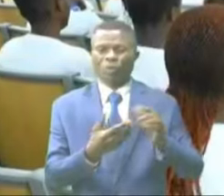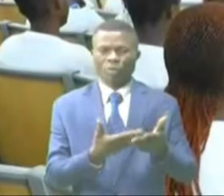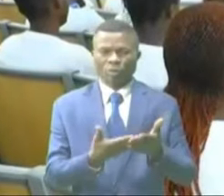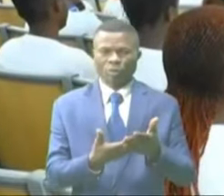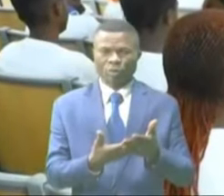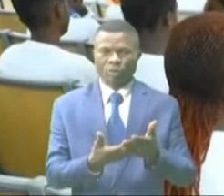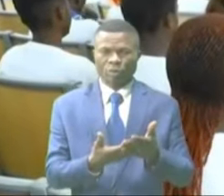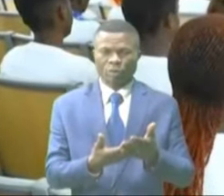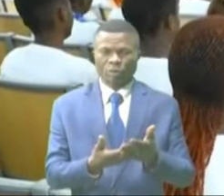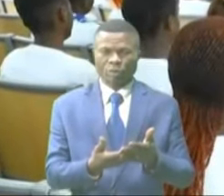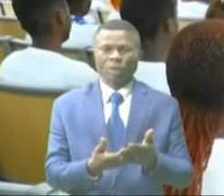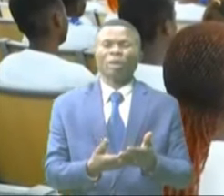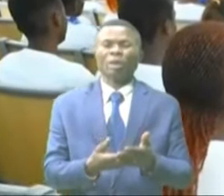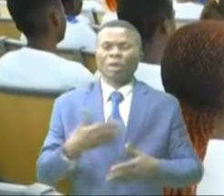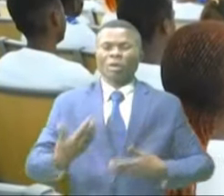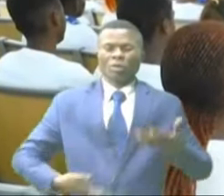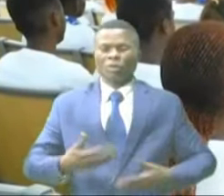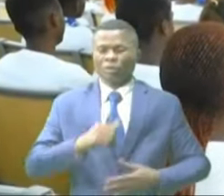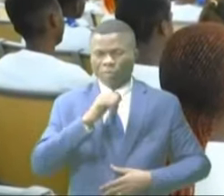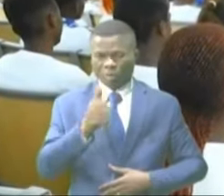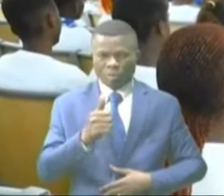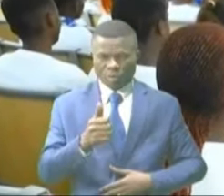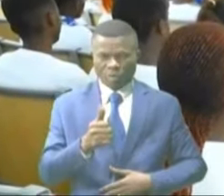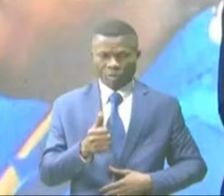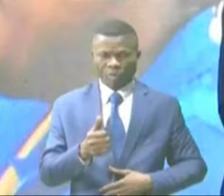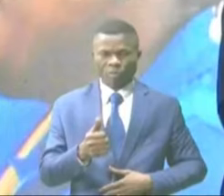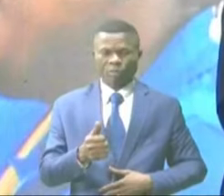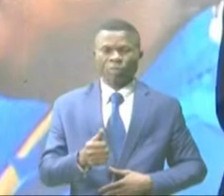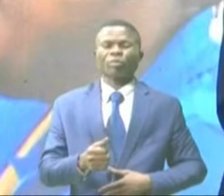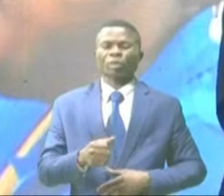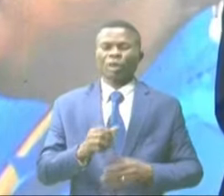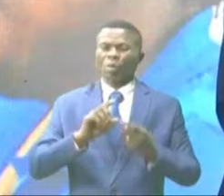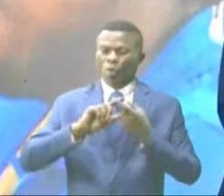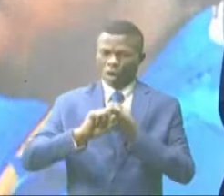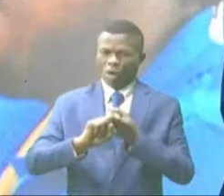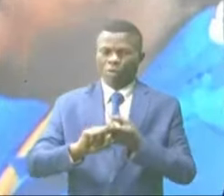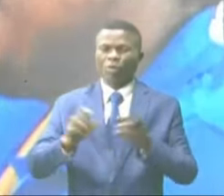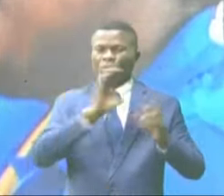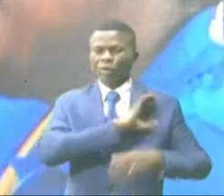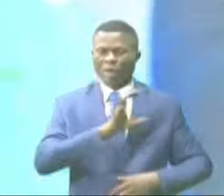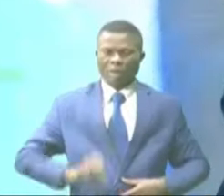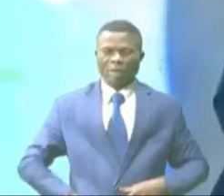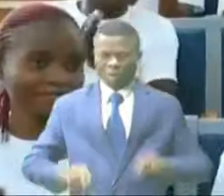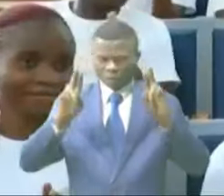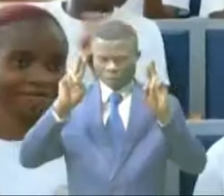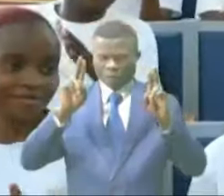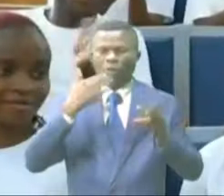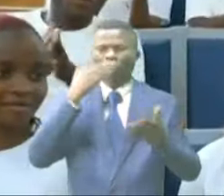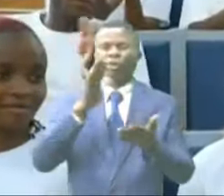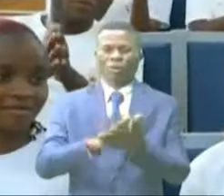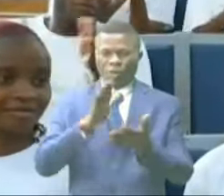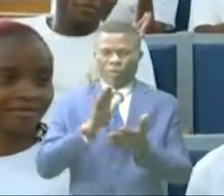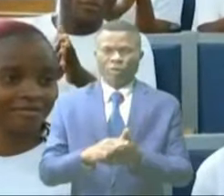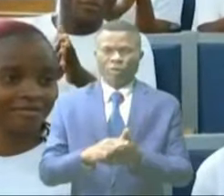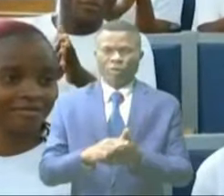vous précipitez pas. J'ai foi en Christ. Bonne chance à vous tous.